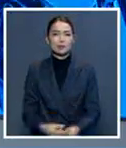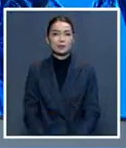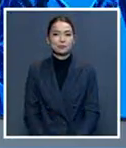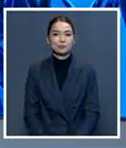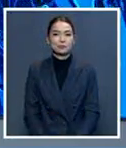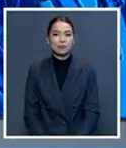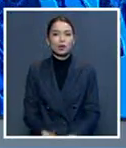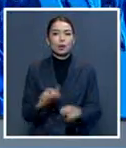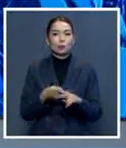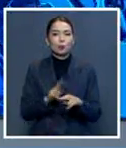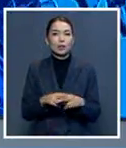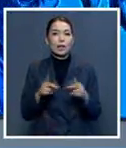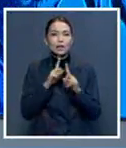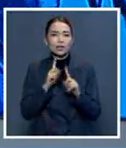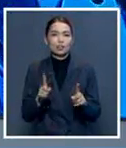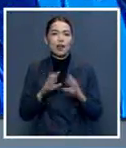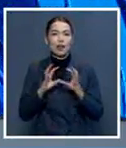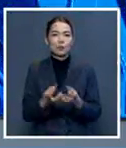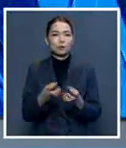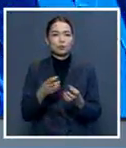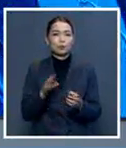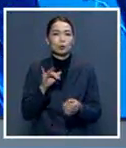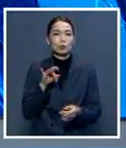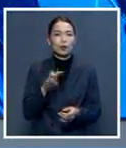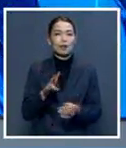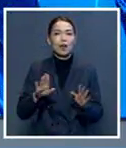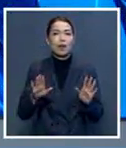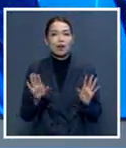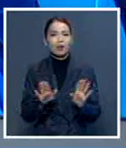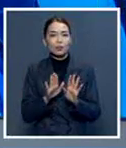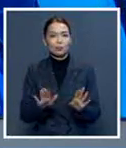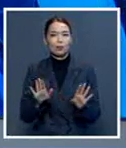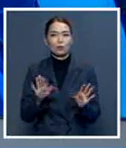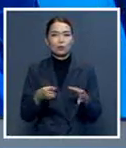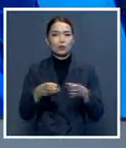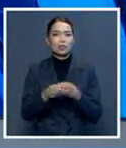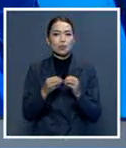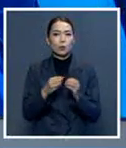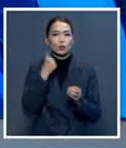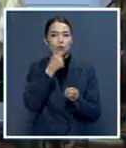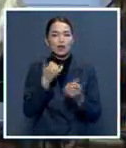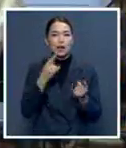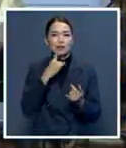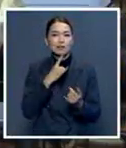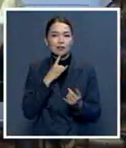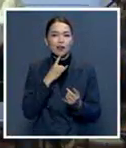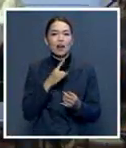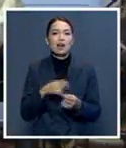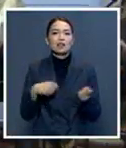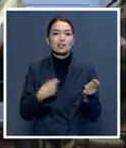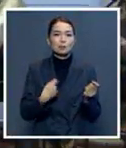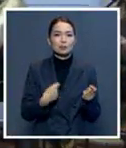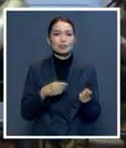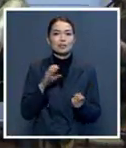Биыл ерекше өнерімен әлемді мойындатқан Тұран этно-фольклорлық ансамбліне 10 жыл. Қазақ халқының сыбызғы, саз сырнай, домбыра,